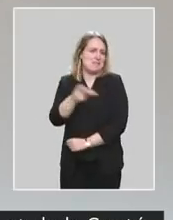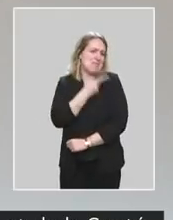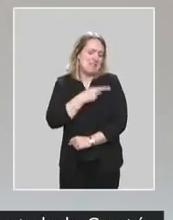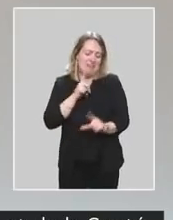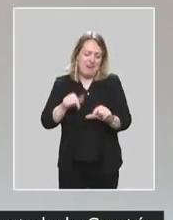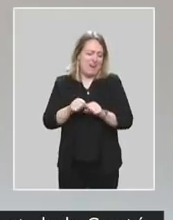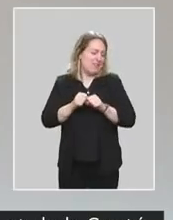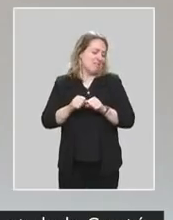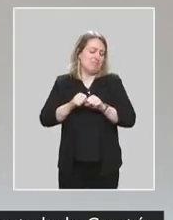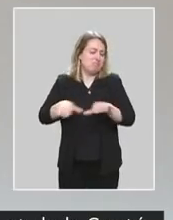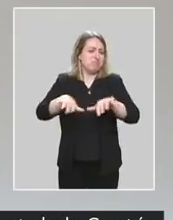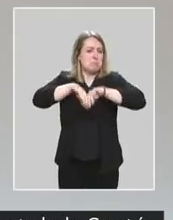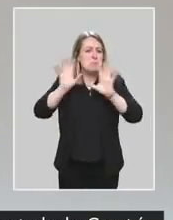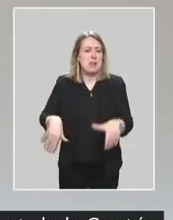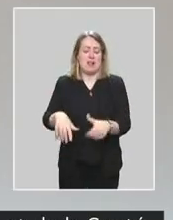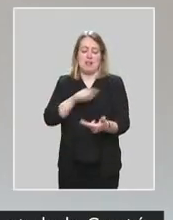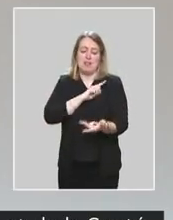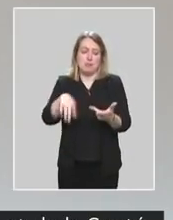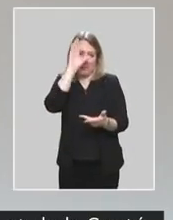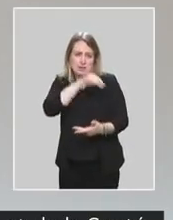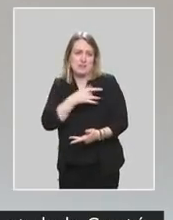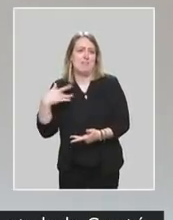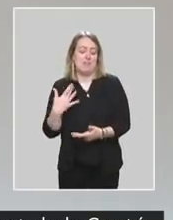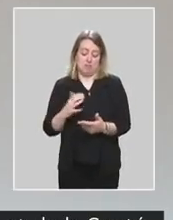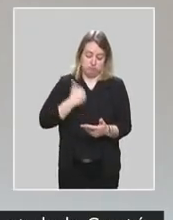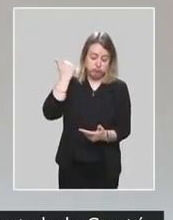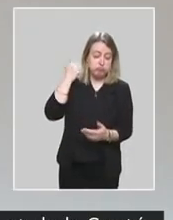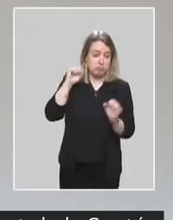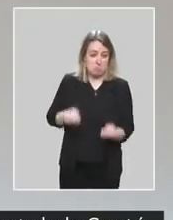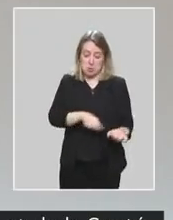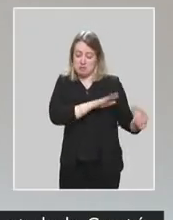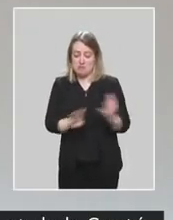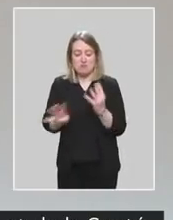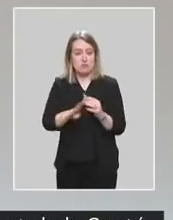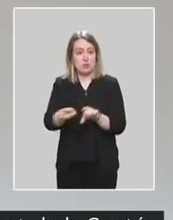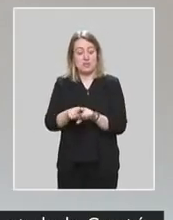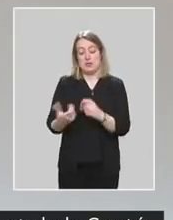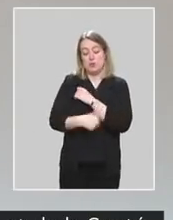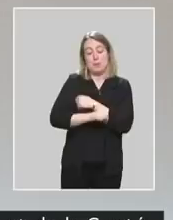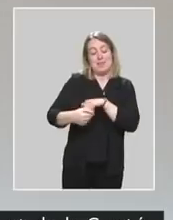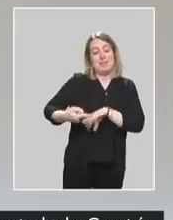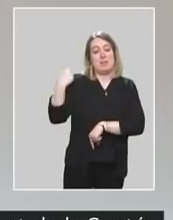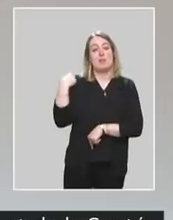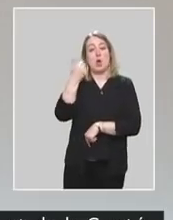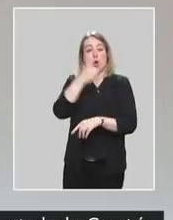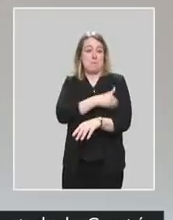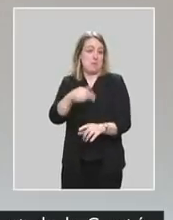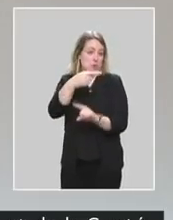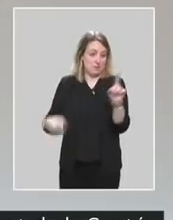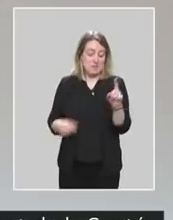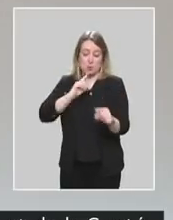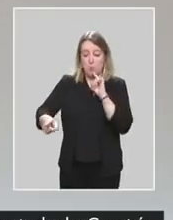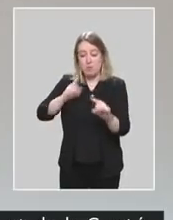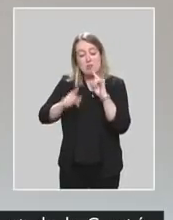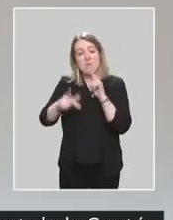des milliers. Je les ai tous cités tout à l'heure, les professionnels de santé libéraux. La semaine dernière, ils ont commandé 1,5 million de vaccins sur une semaine du